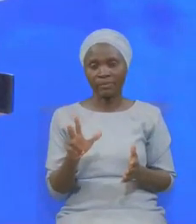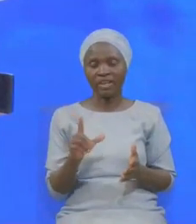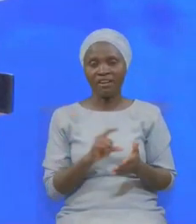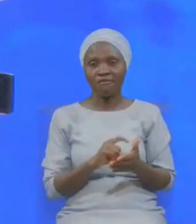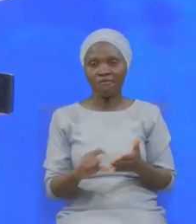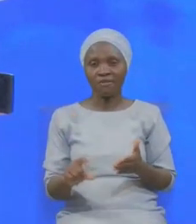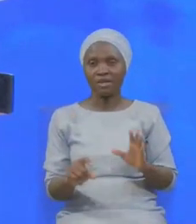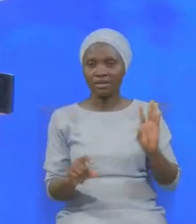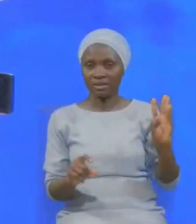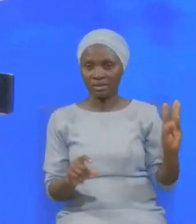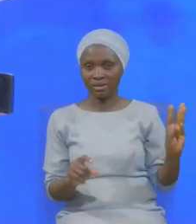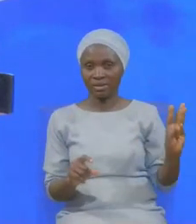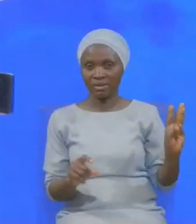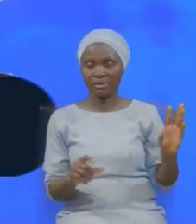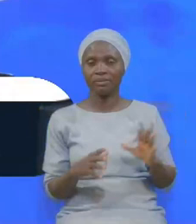113.